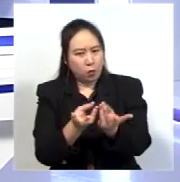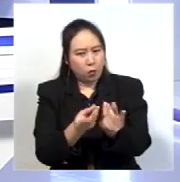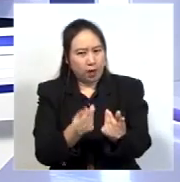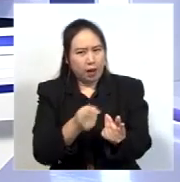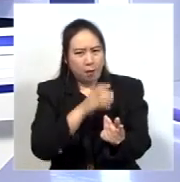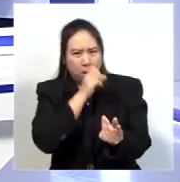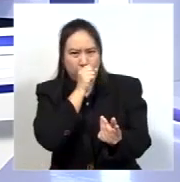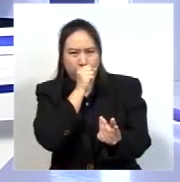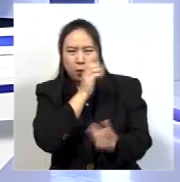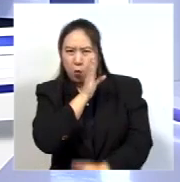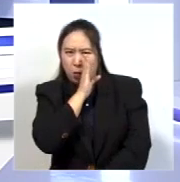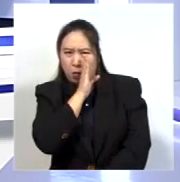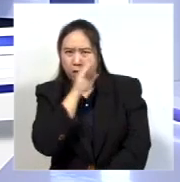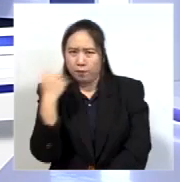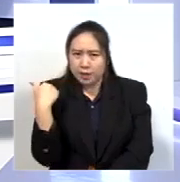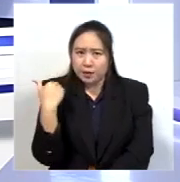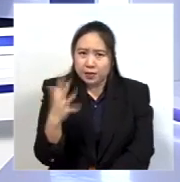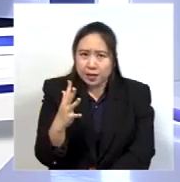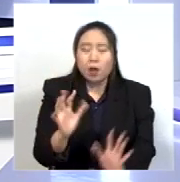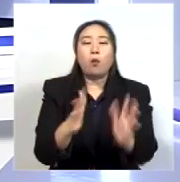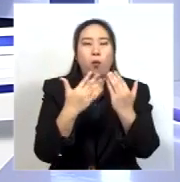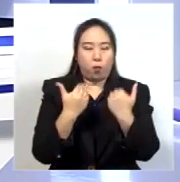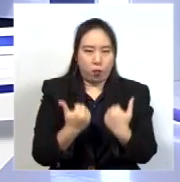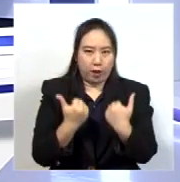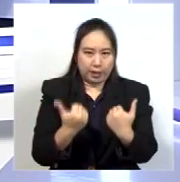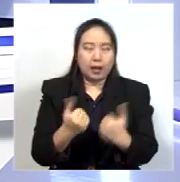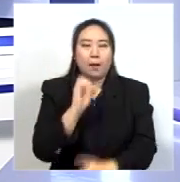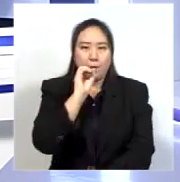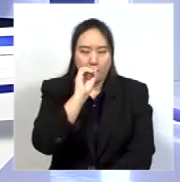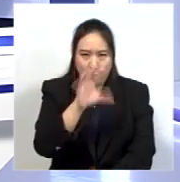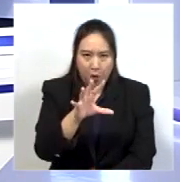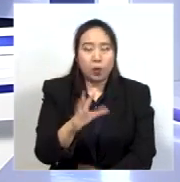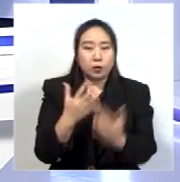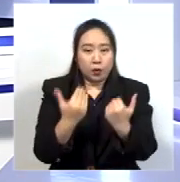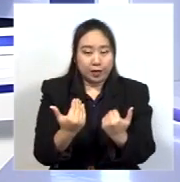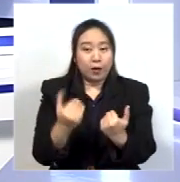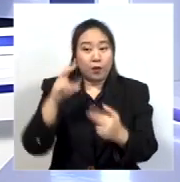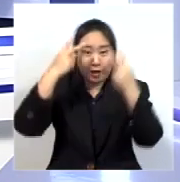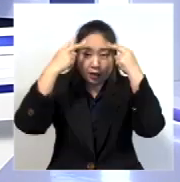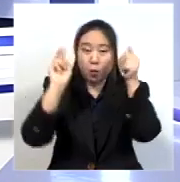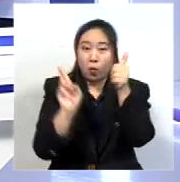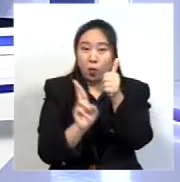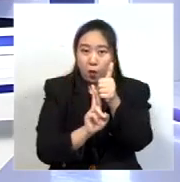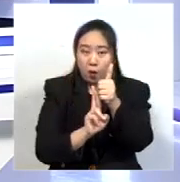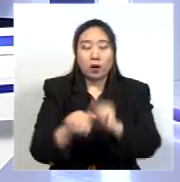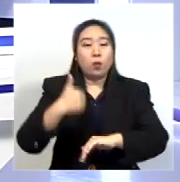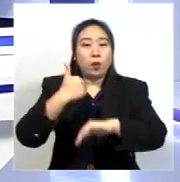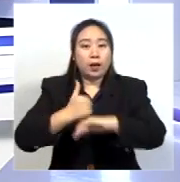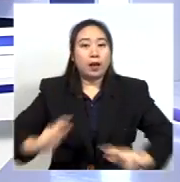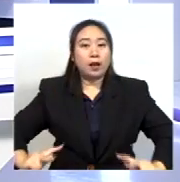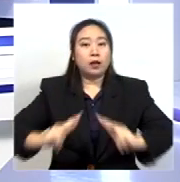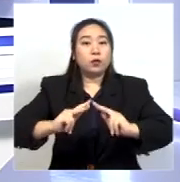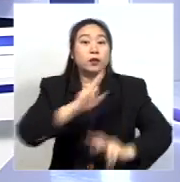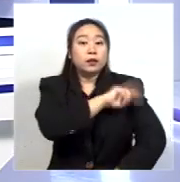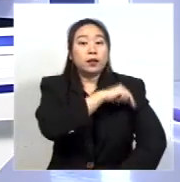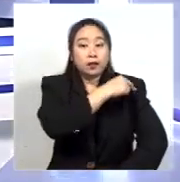ตัวเลขเปิดเผยอย่างตรงไปตรงมาหรือเปล่า ใช่วันนี้ก็มีการยืนยันแล้วก็ย้ำอีกครั้งนึงนะคะจากทางรองนายกรัฐมนตรีและรัฐมนตรีว่าการ